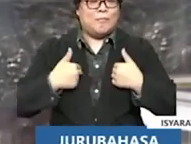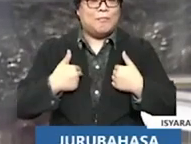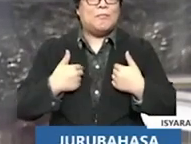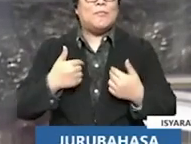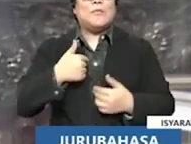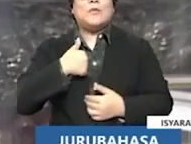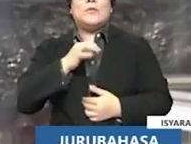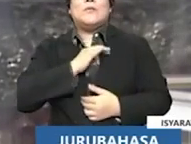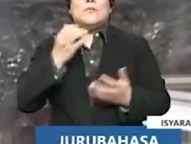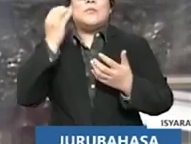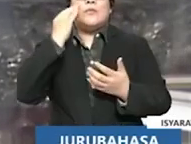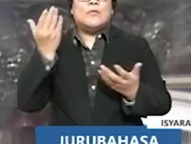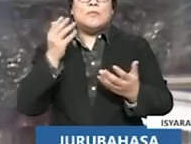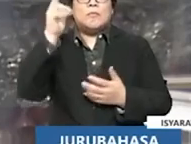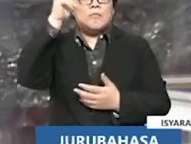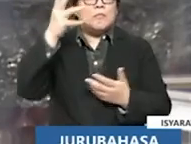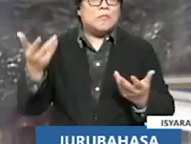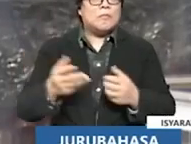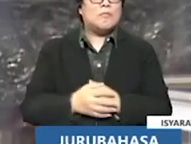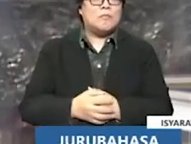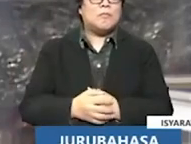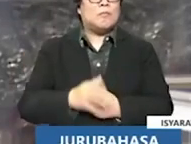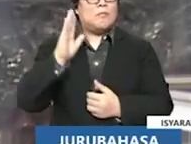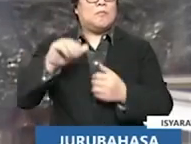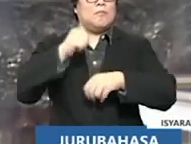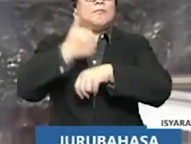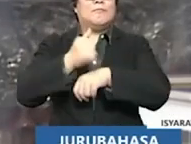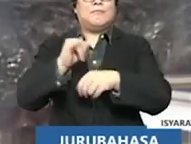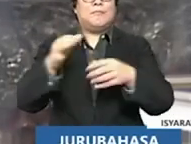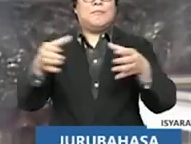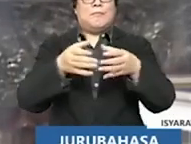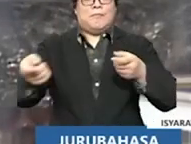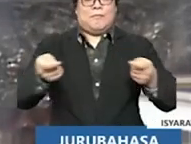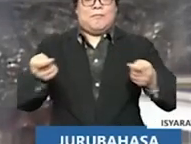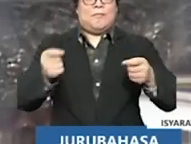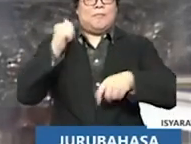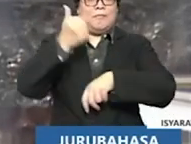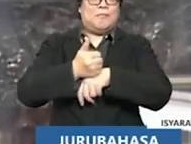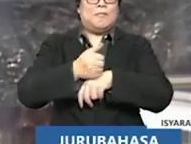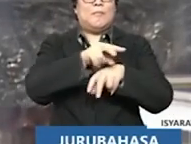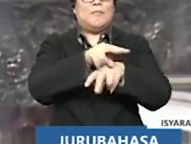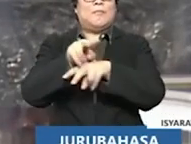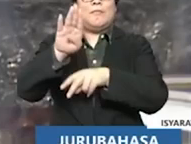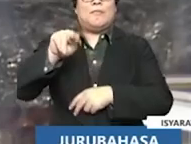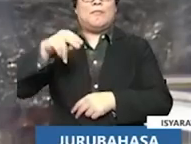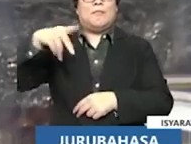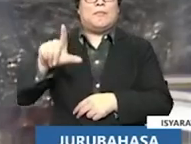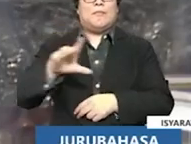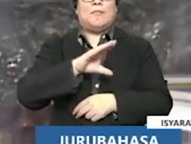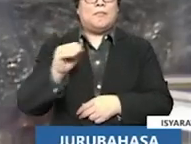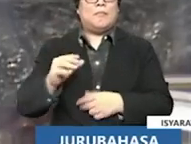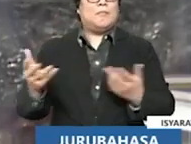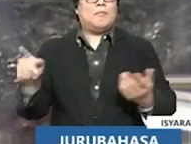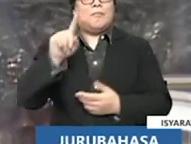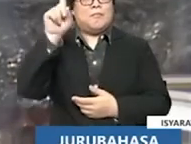mengetahui adakah kerajaan akan mengenakan ataupun memperkenalkan satu badan kawal selia untuk memantau BNPL, dan juga